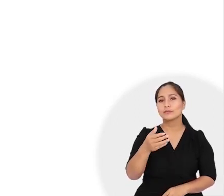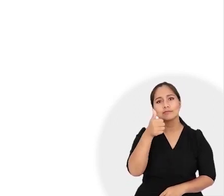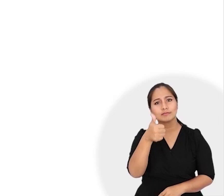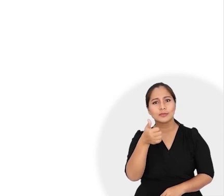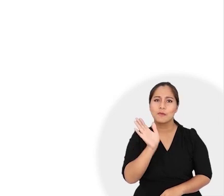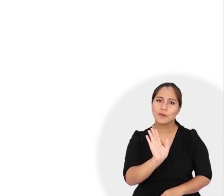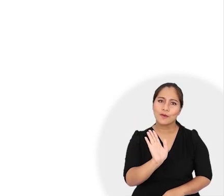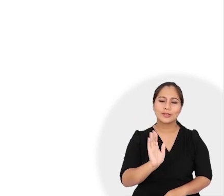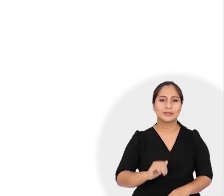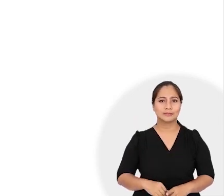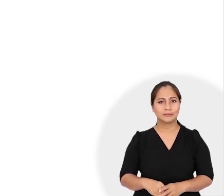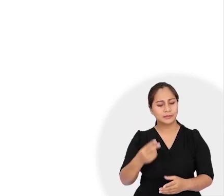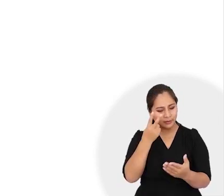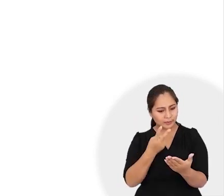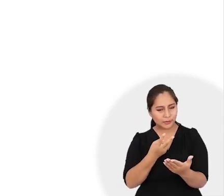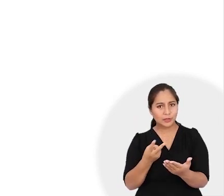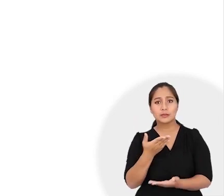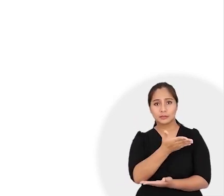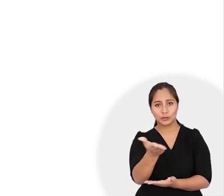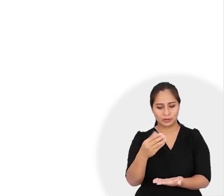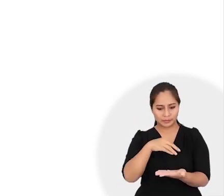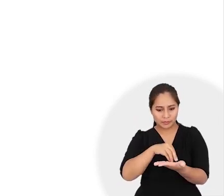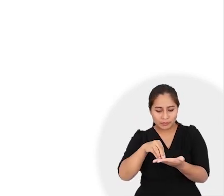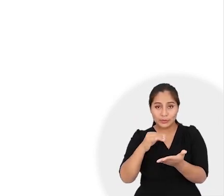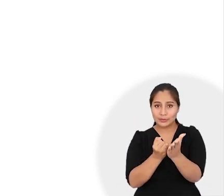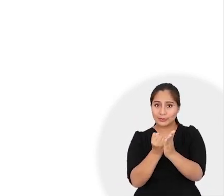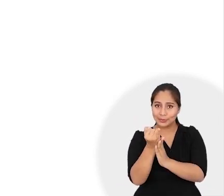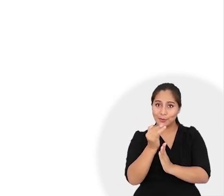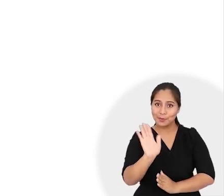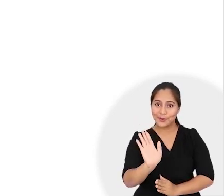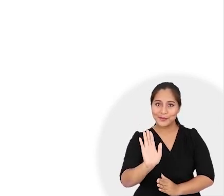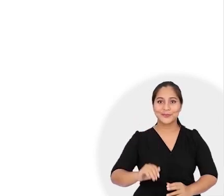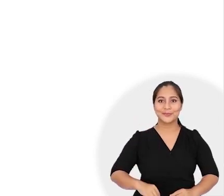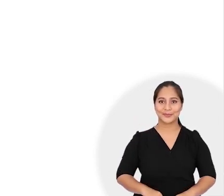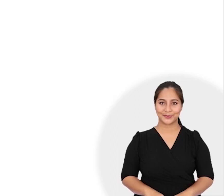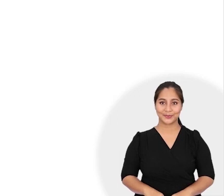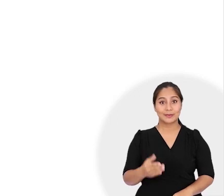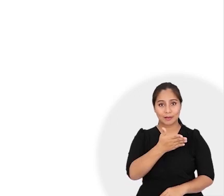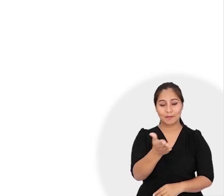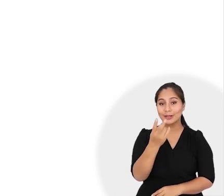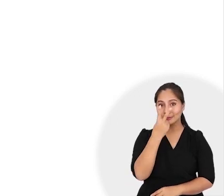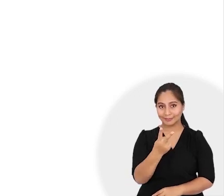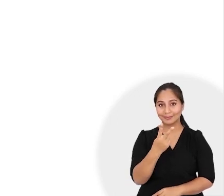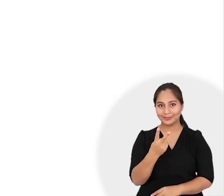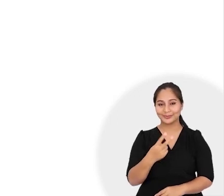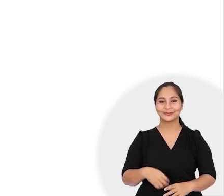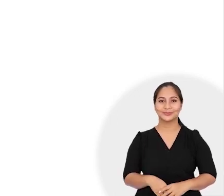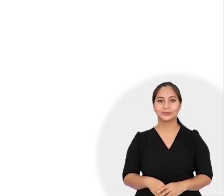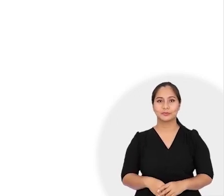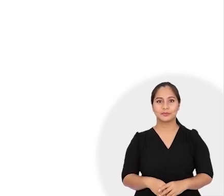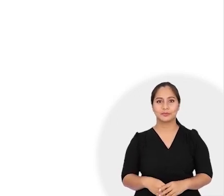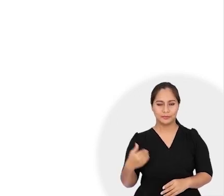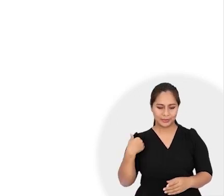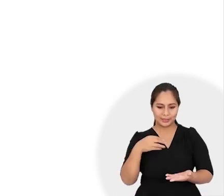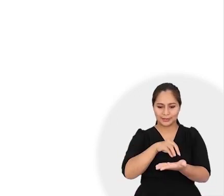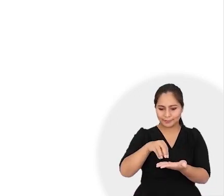พวกหลานได้บ่เบิ่งเด้อพวกหลานจะวางถือคือกับครูบ่พวกหลานเบิ่งเด้อครูจะว